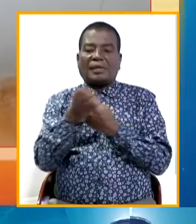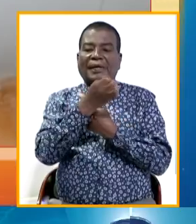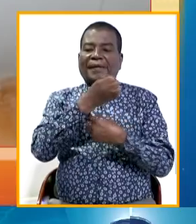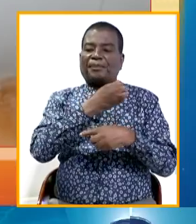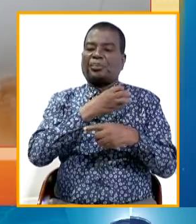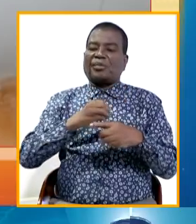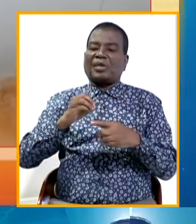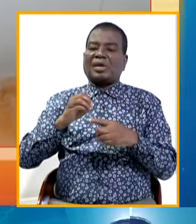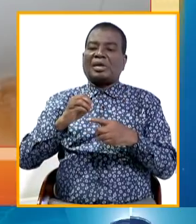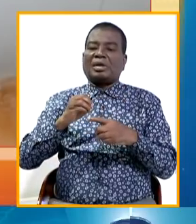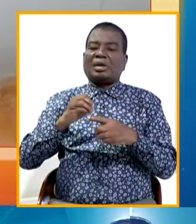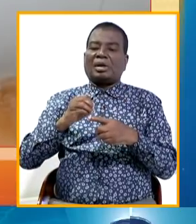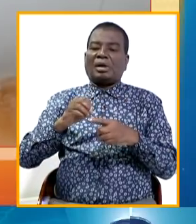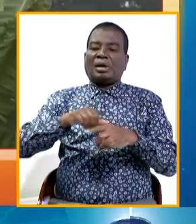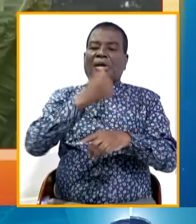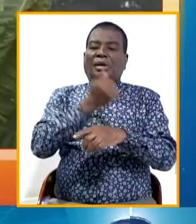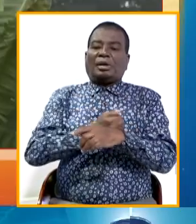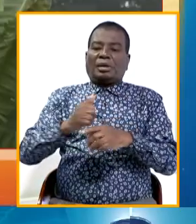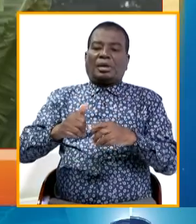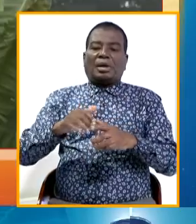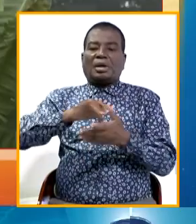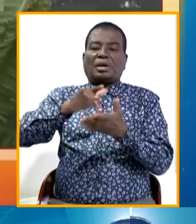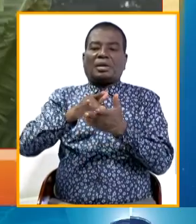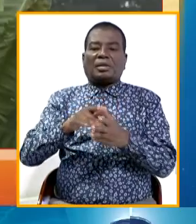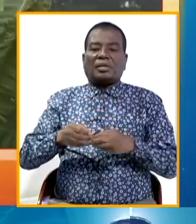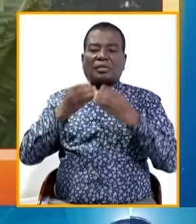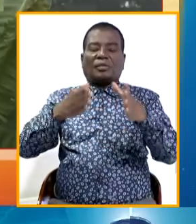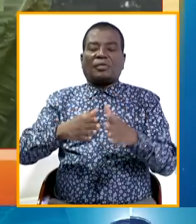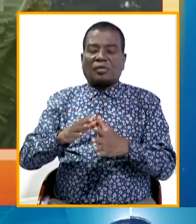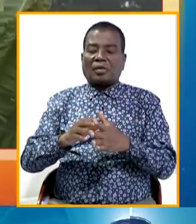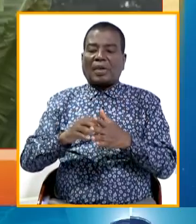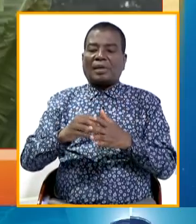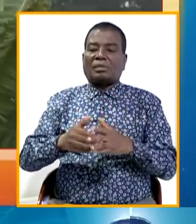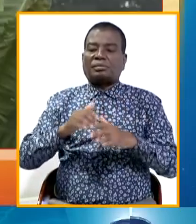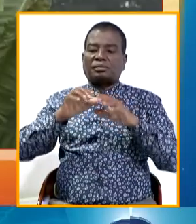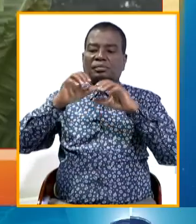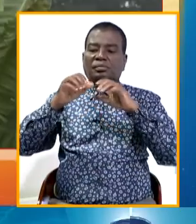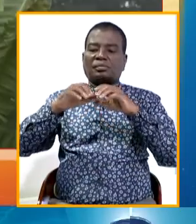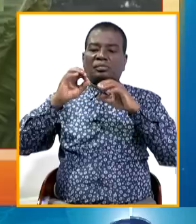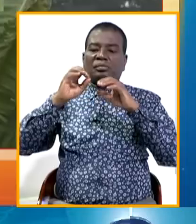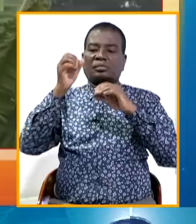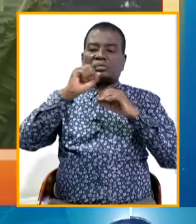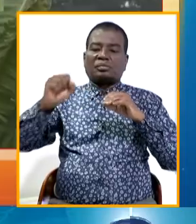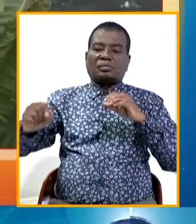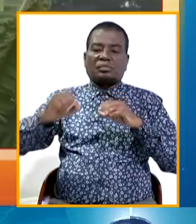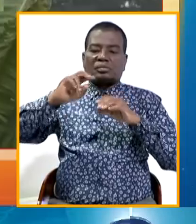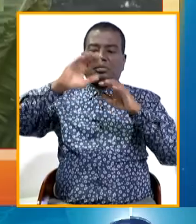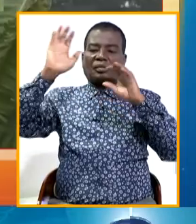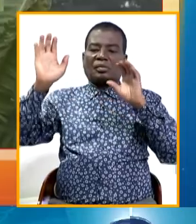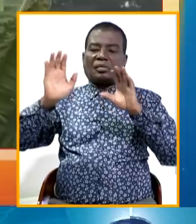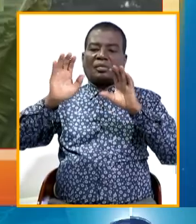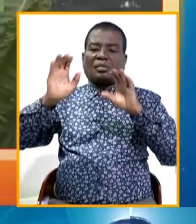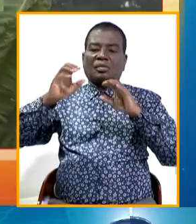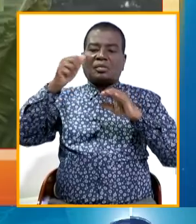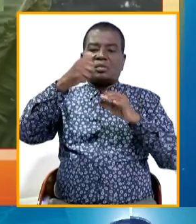autorités sanitaires lancent une campagne de démoustication par drone. Les engins volants répandent